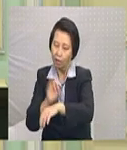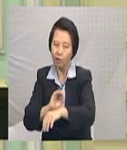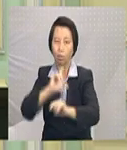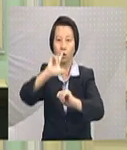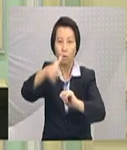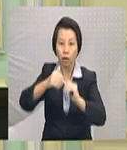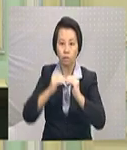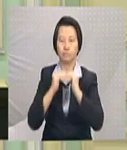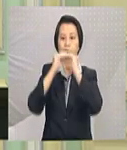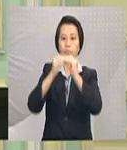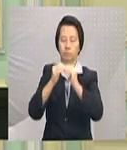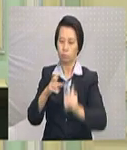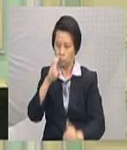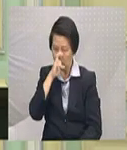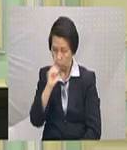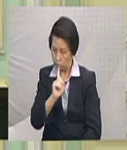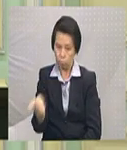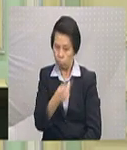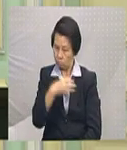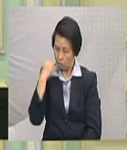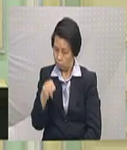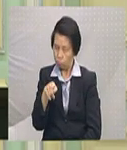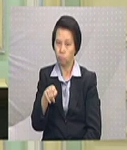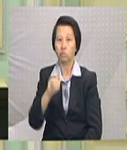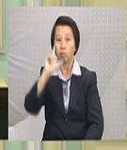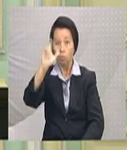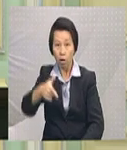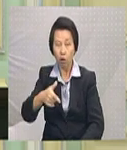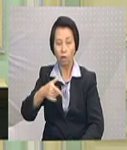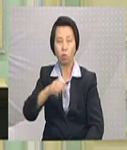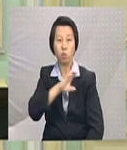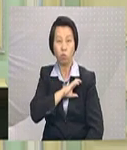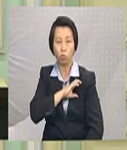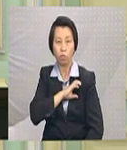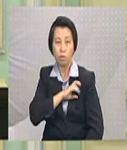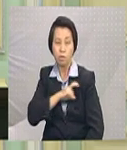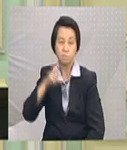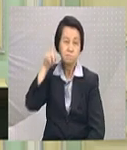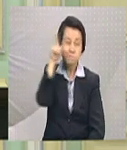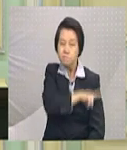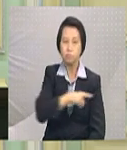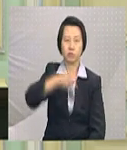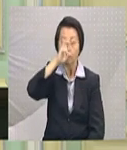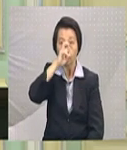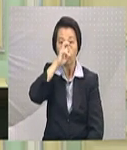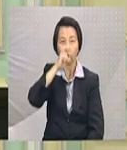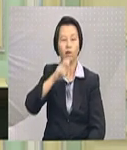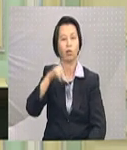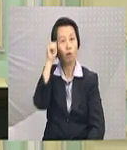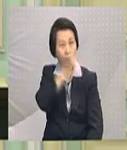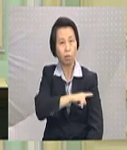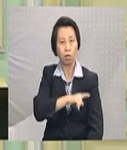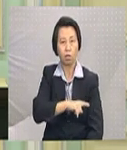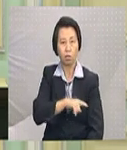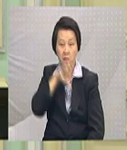dipertukar kepada tegas. Dan kini mood pihak polis adalah keras. Jadi kita harap